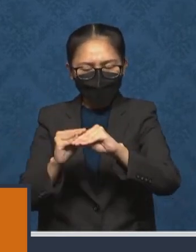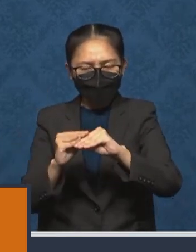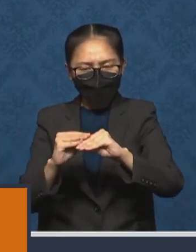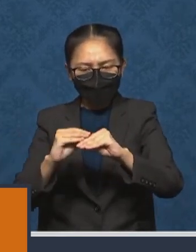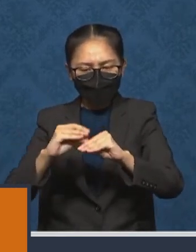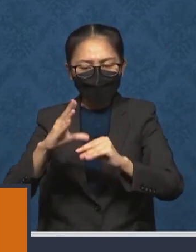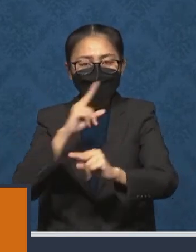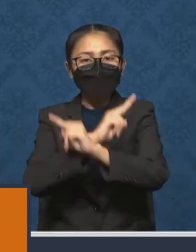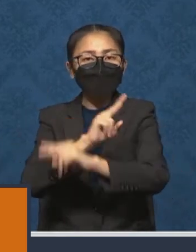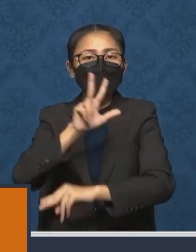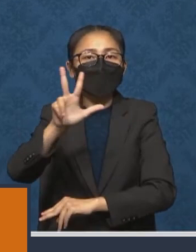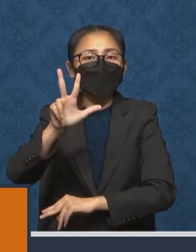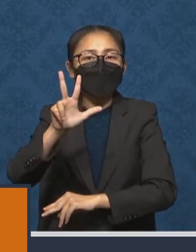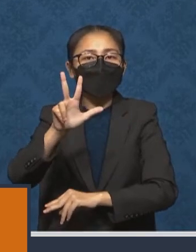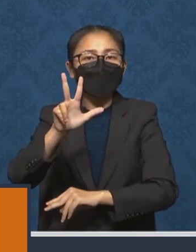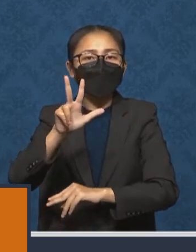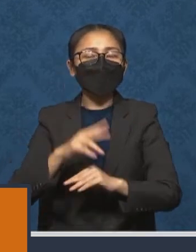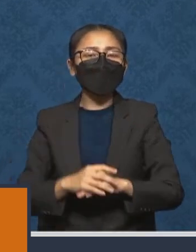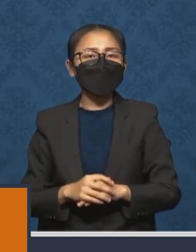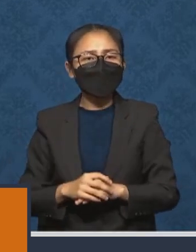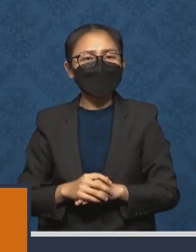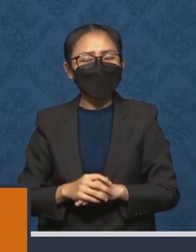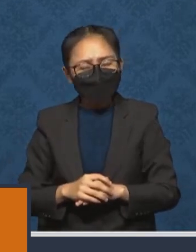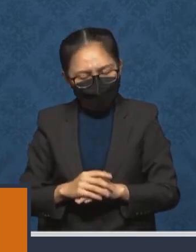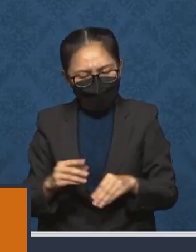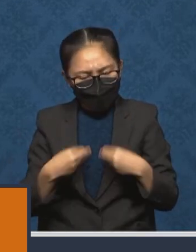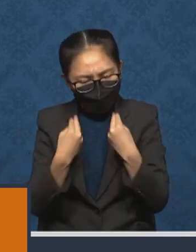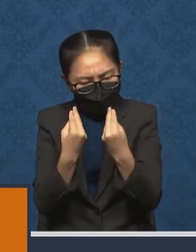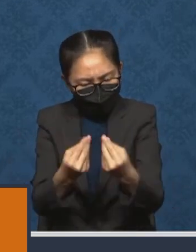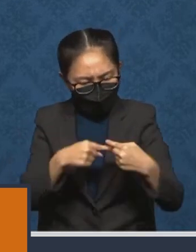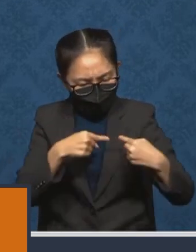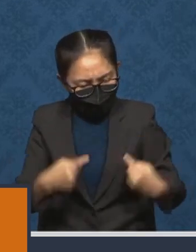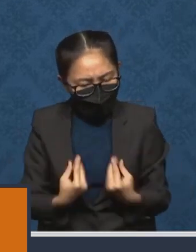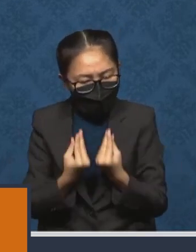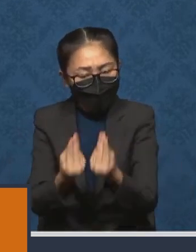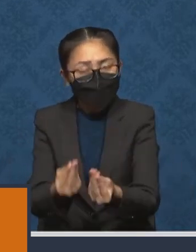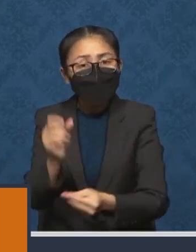3เท่าเหมือนว่าจะใส่ใจฟื้นฟูผู้ต้องขังใช่ไหมครับ